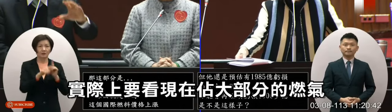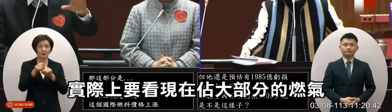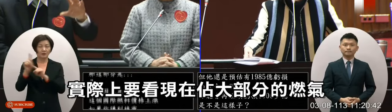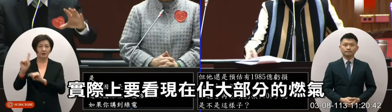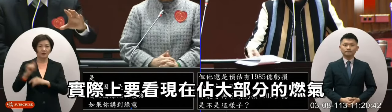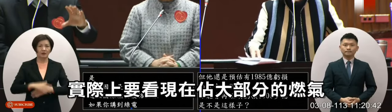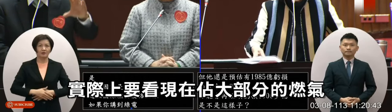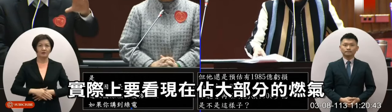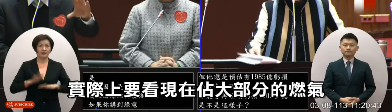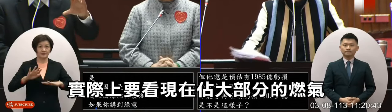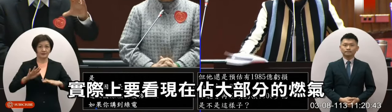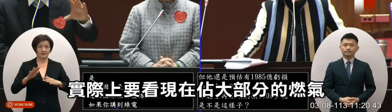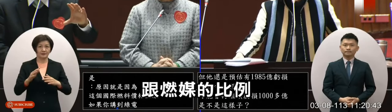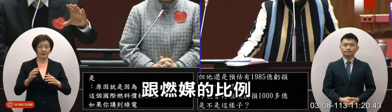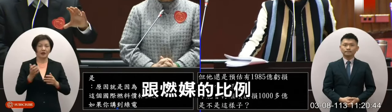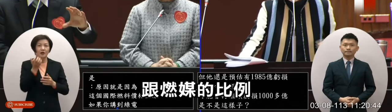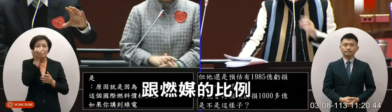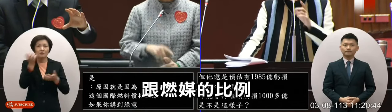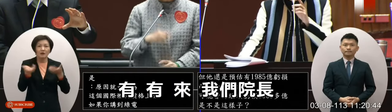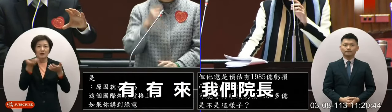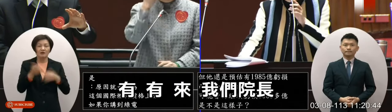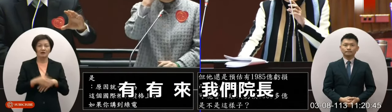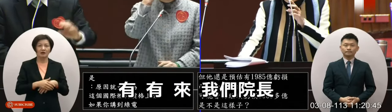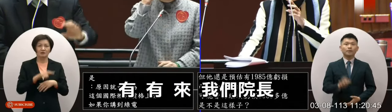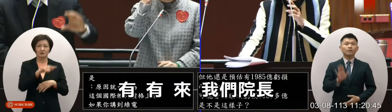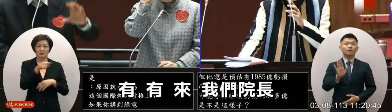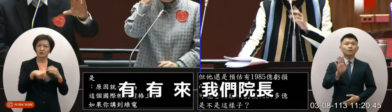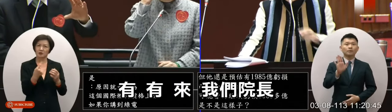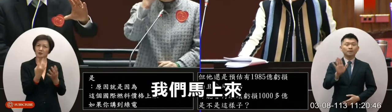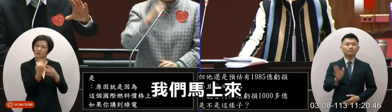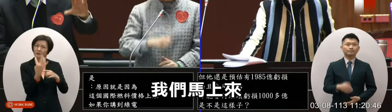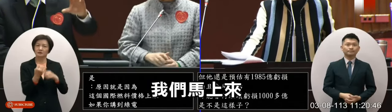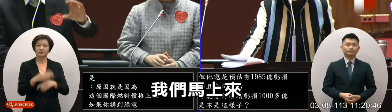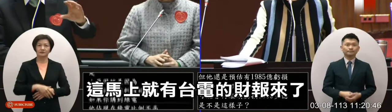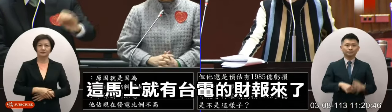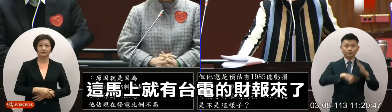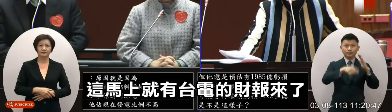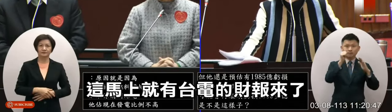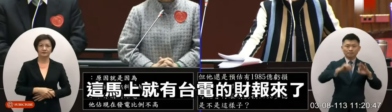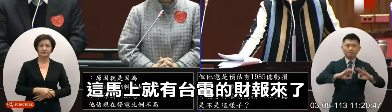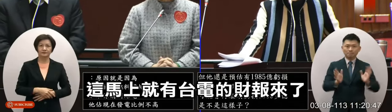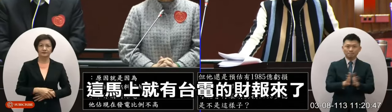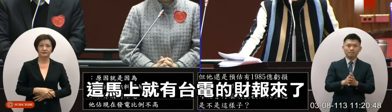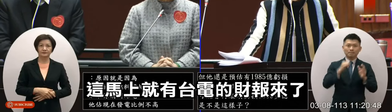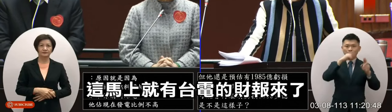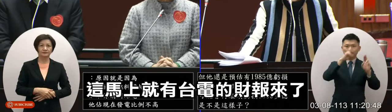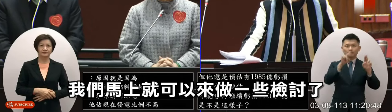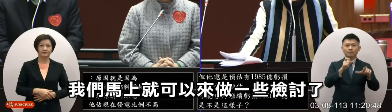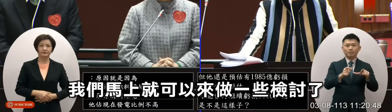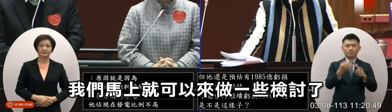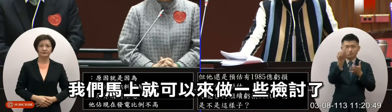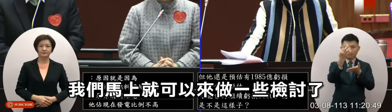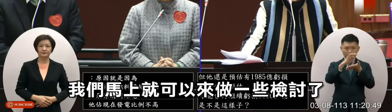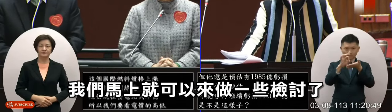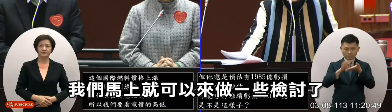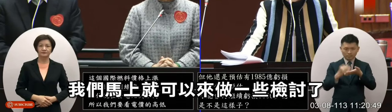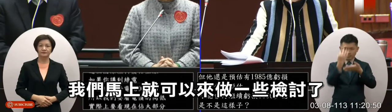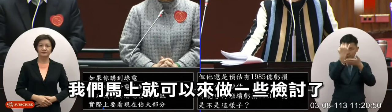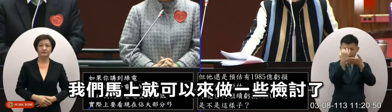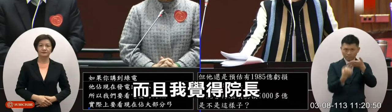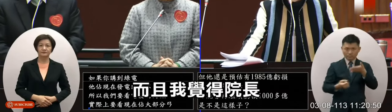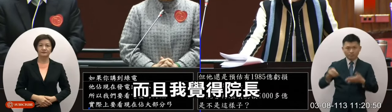现在占大部分的燃气跟燃煤的部分。 有，来，我们院长，我们马上的，这马上就有台电的这个财报来了，我们马上就可以来做一